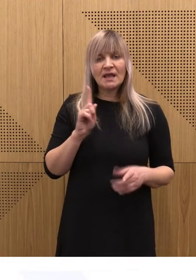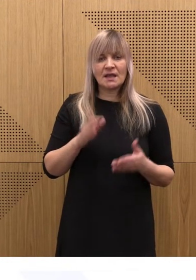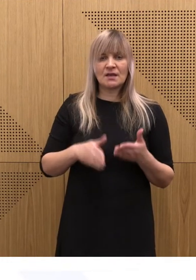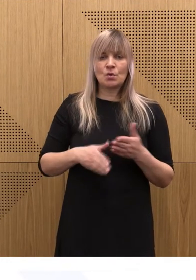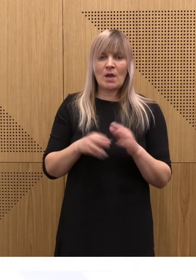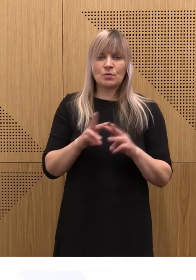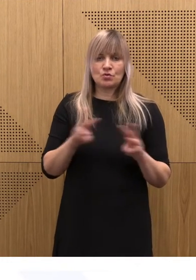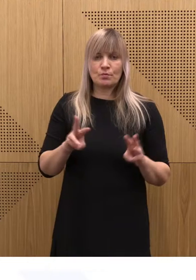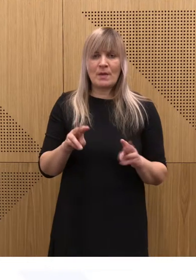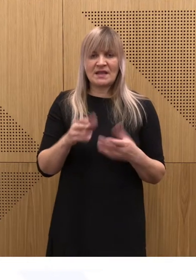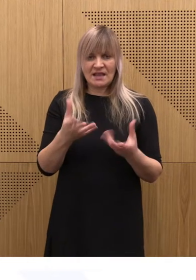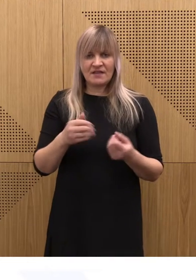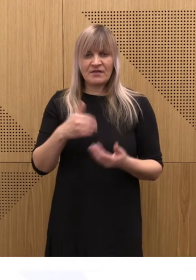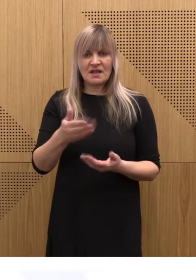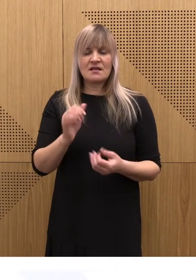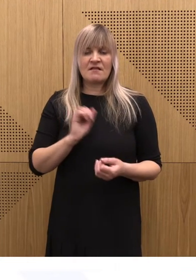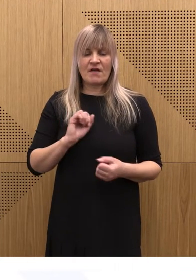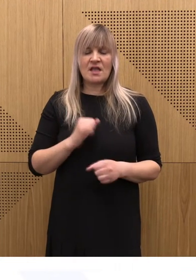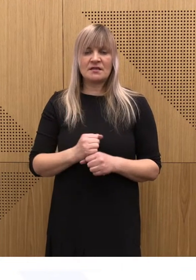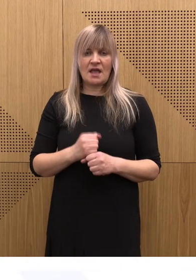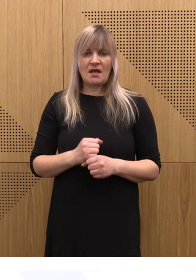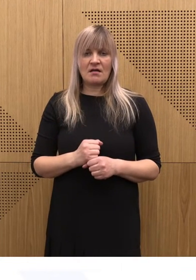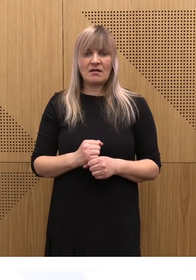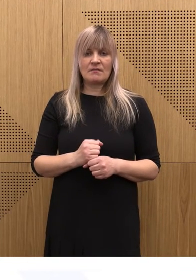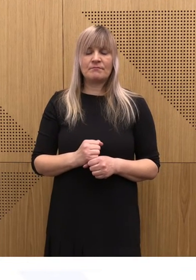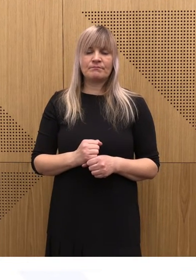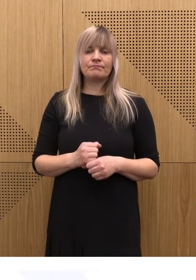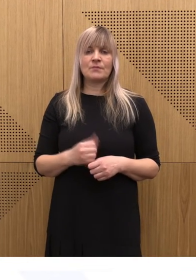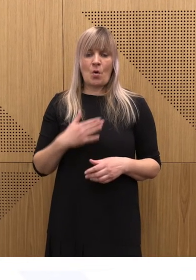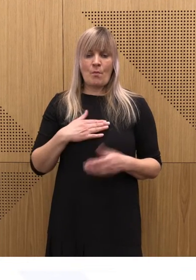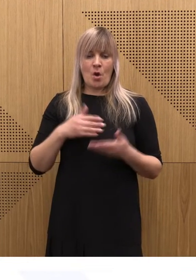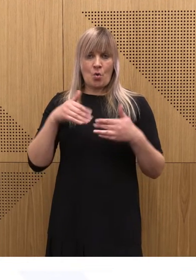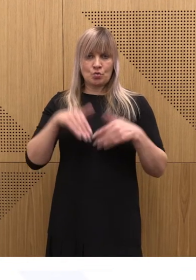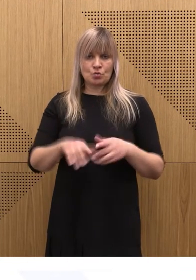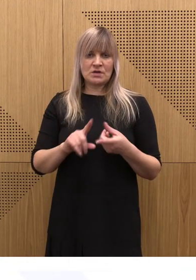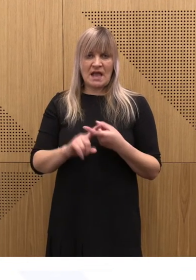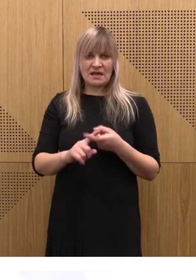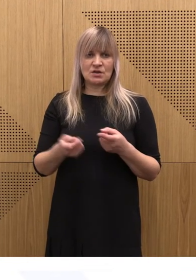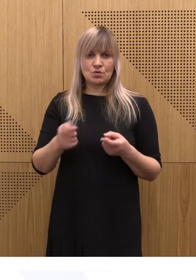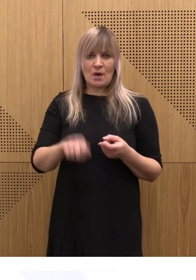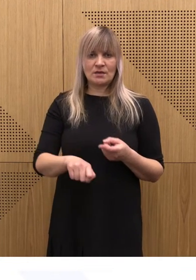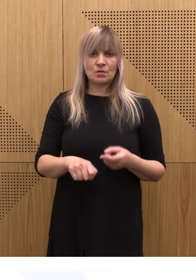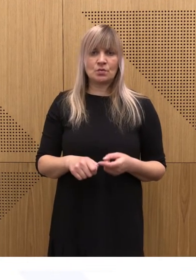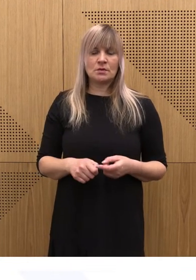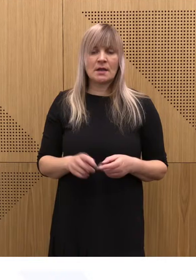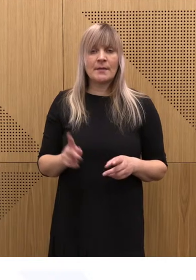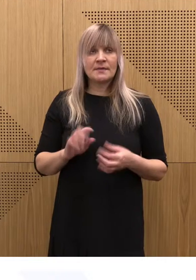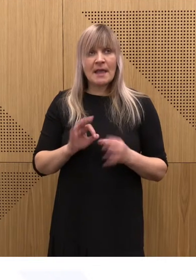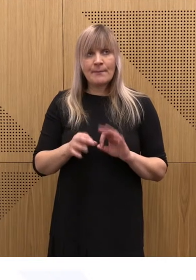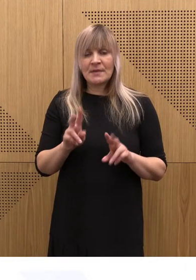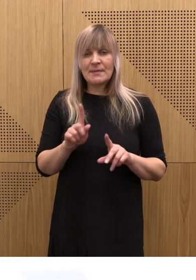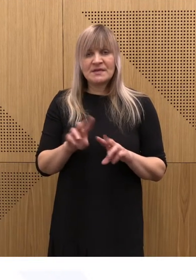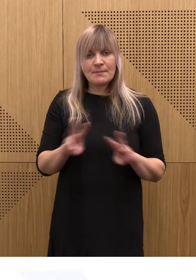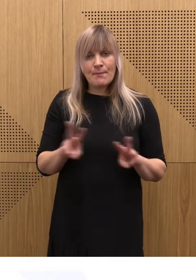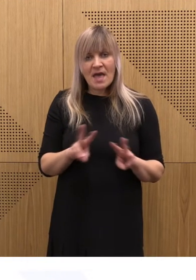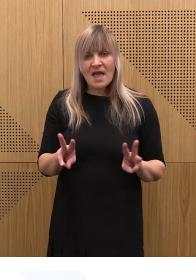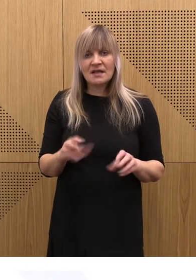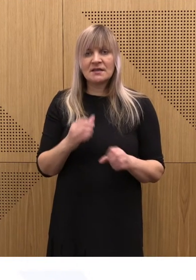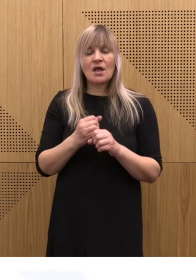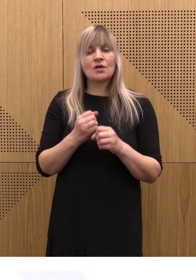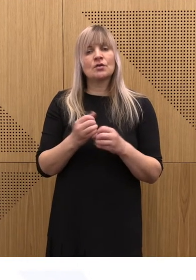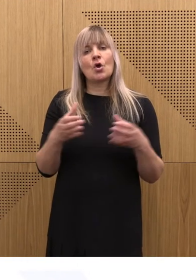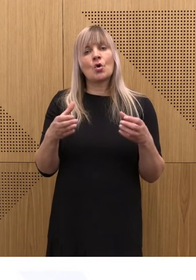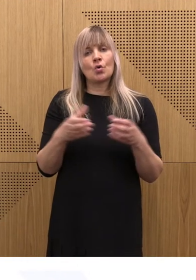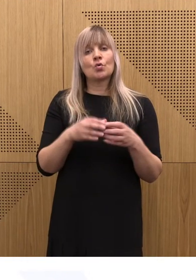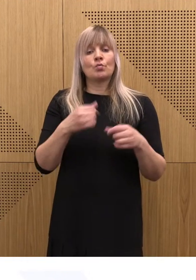on vaja nendele ettevõtetele teha, mida meie oma otsusega kinni oleme pannud. Milline see meede täpselt on meil, noh, töögrupp